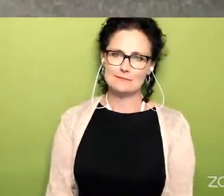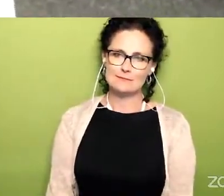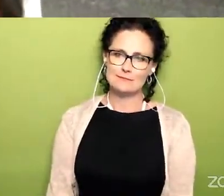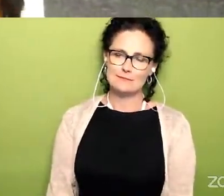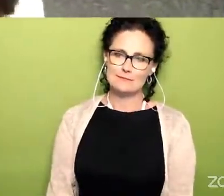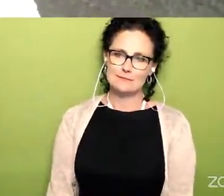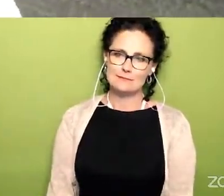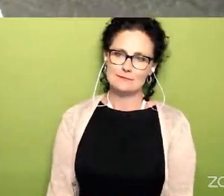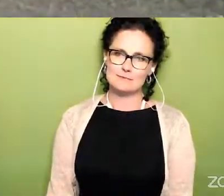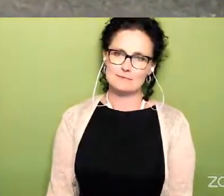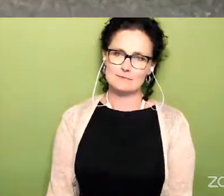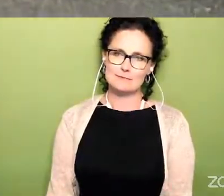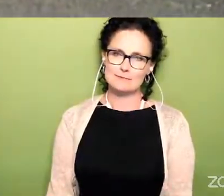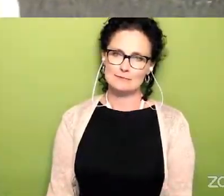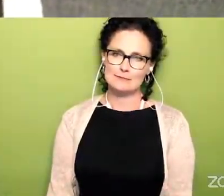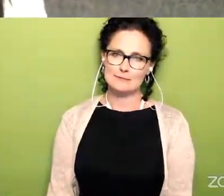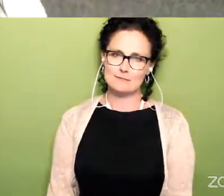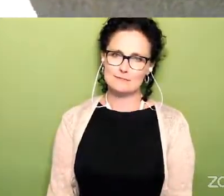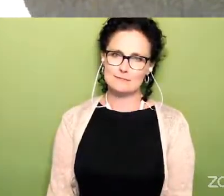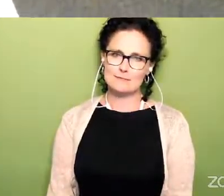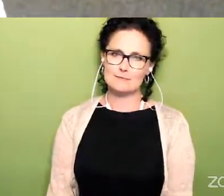गवांदा